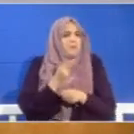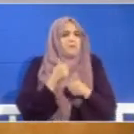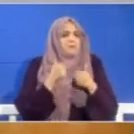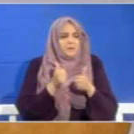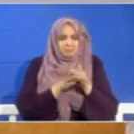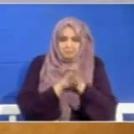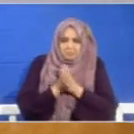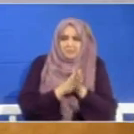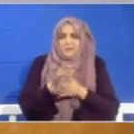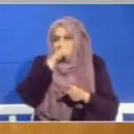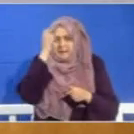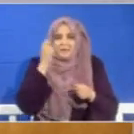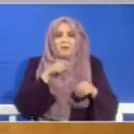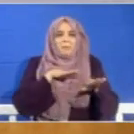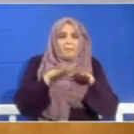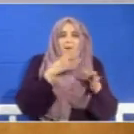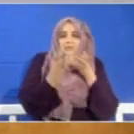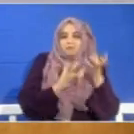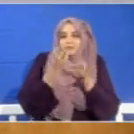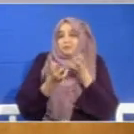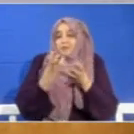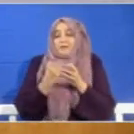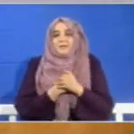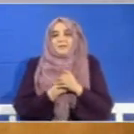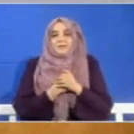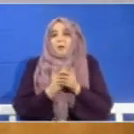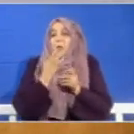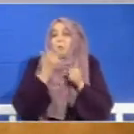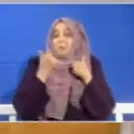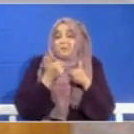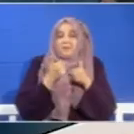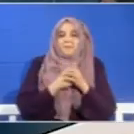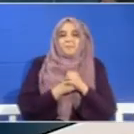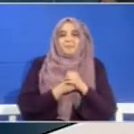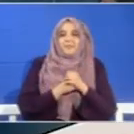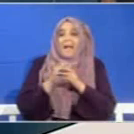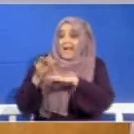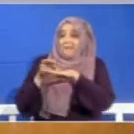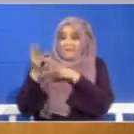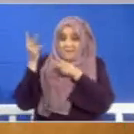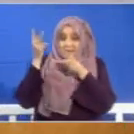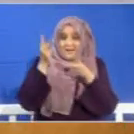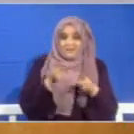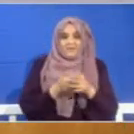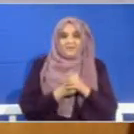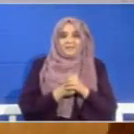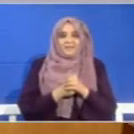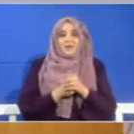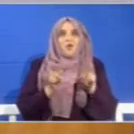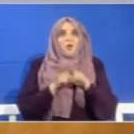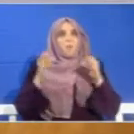جهدها وأحضرت يعني أطباق شهية، وجاء الضيف واستنار به